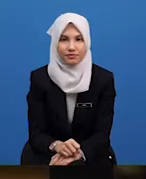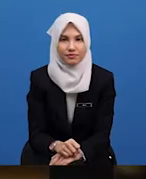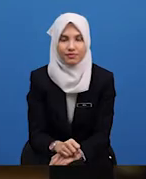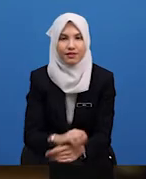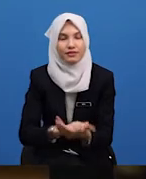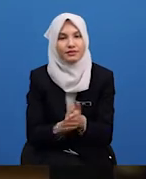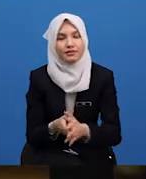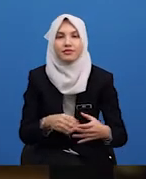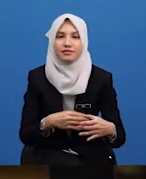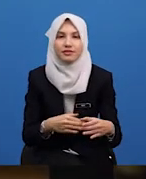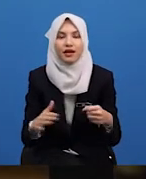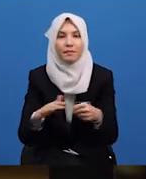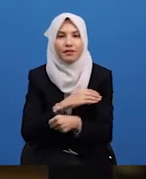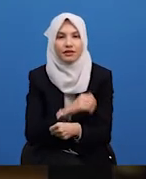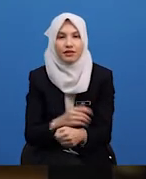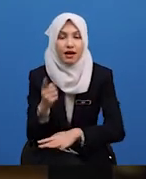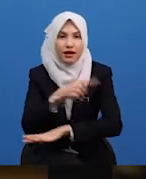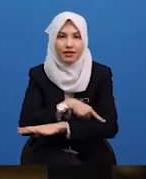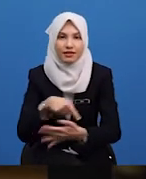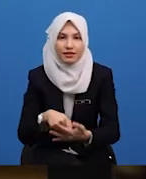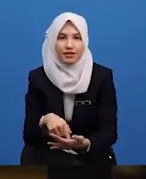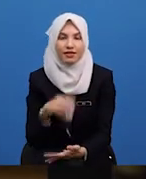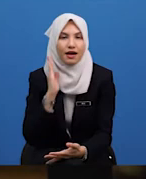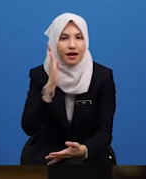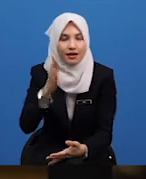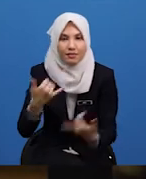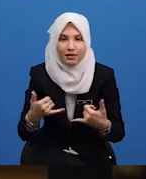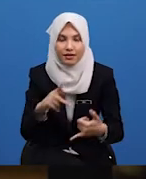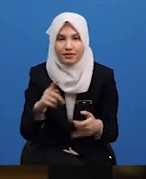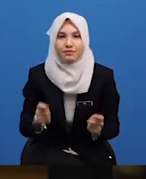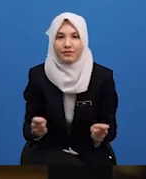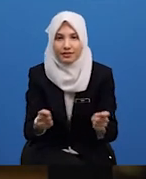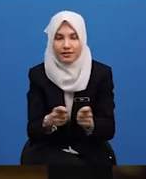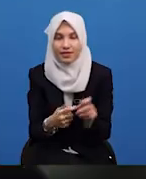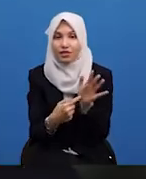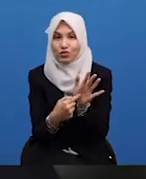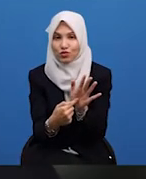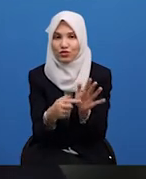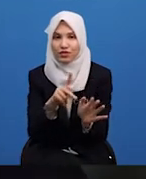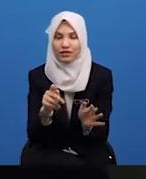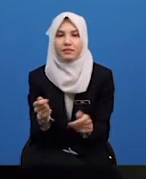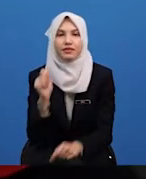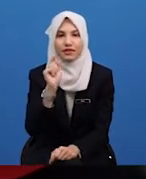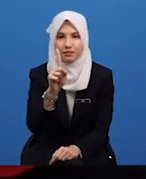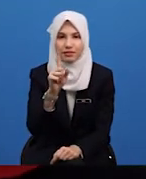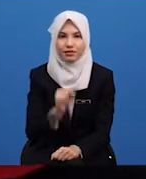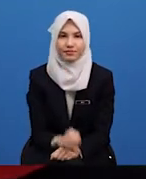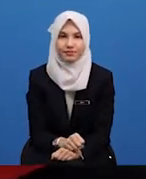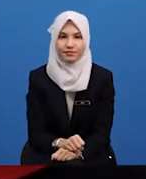Jadi secara penuhnya latihan ini akan kita mainkan seperti yang akan cikgu tunjukkan ini. Posisi pertama,